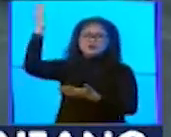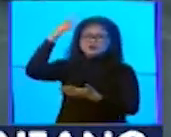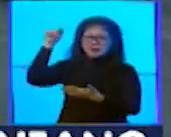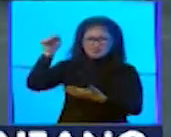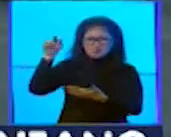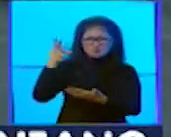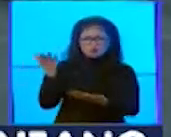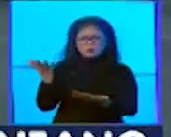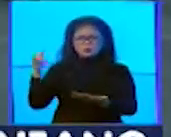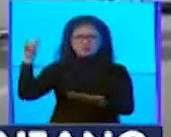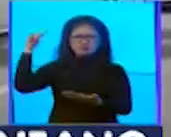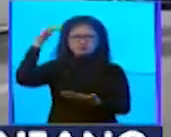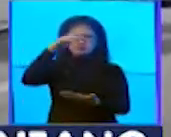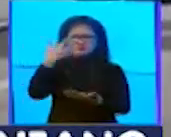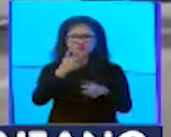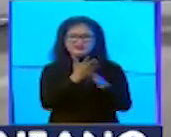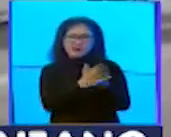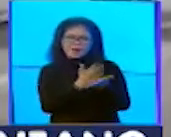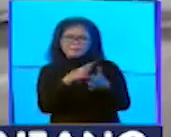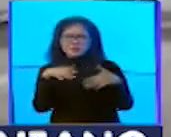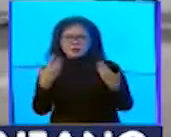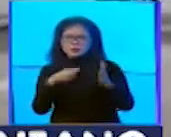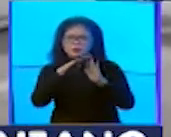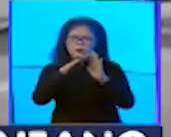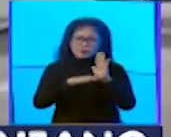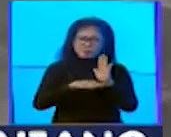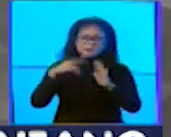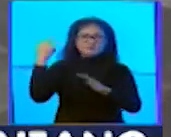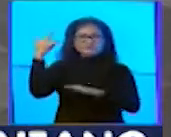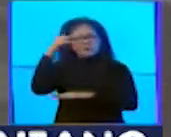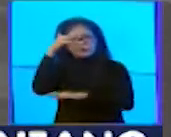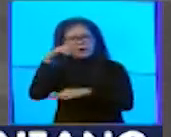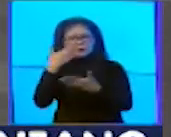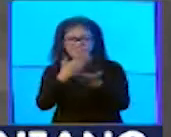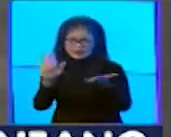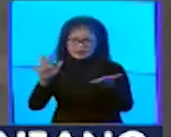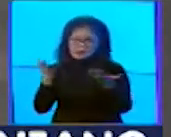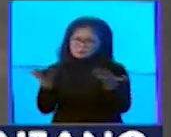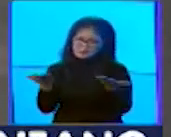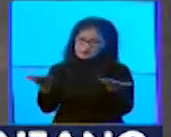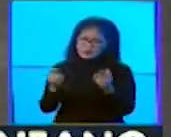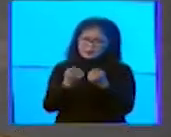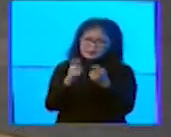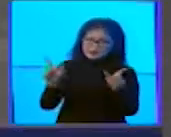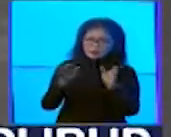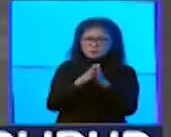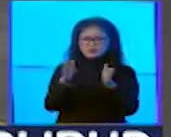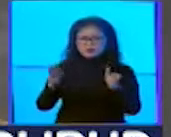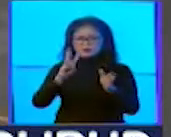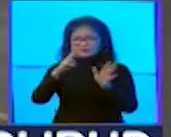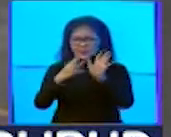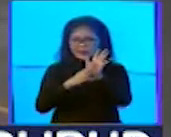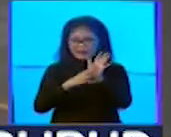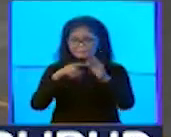maupun pembatalan jadwal penerbangan. Anda yang berlibur pastikan tetap melakukan 3M, memakai masker,